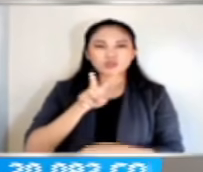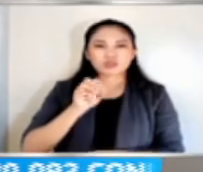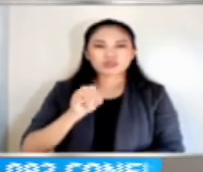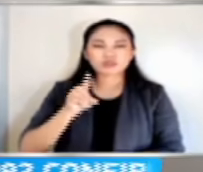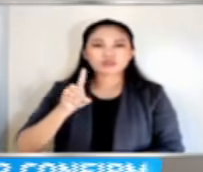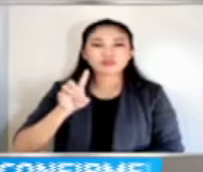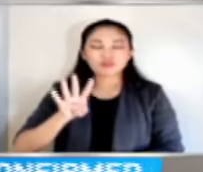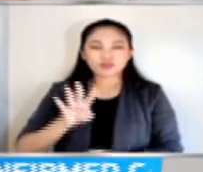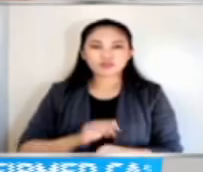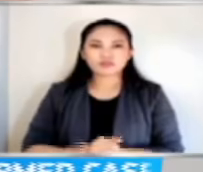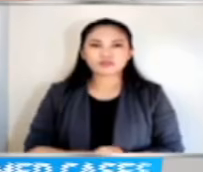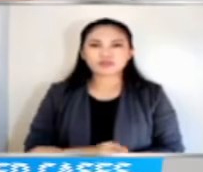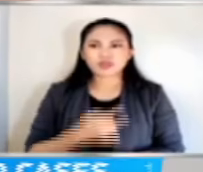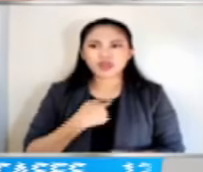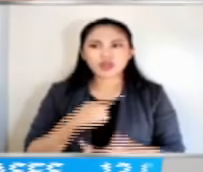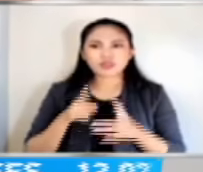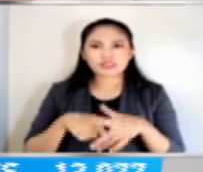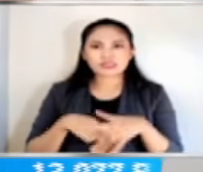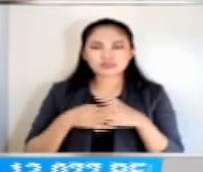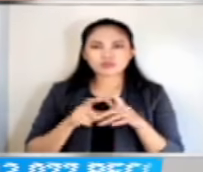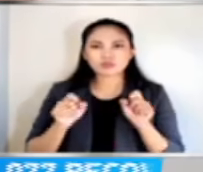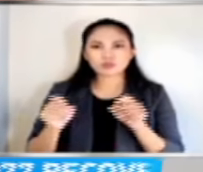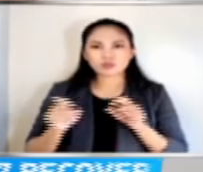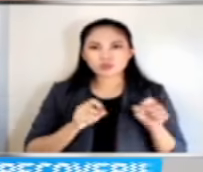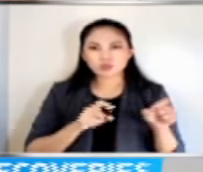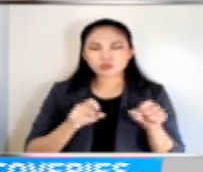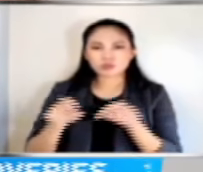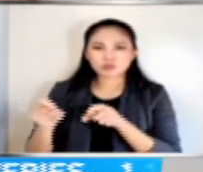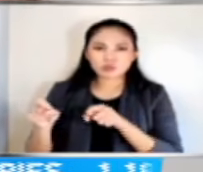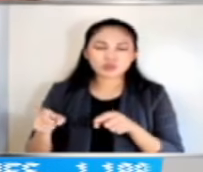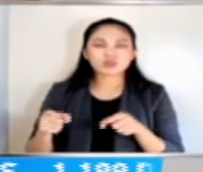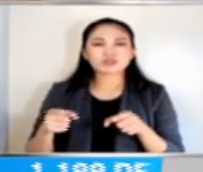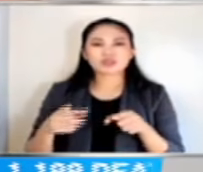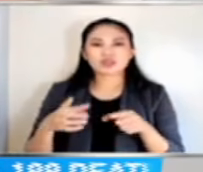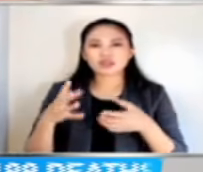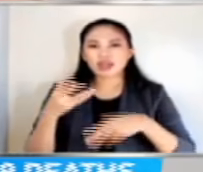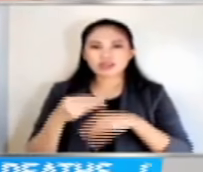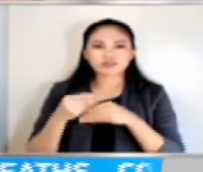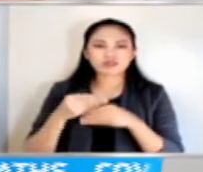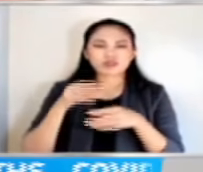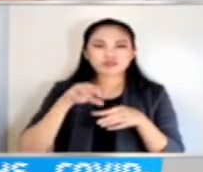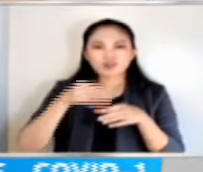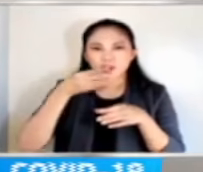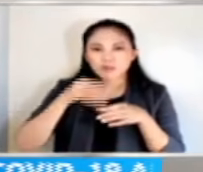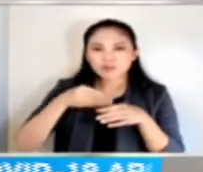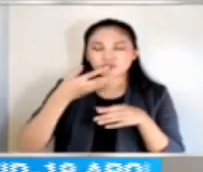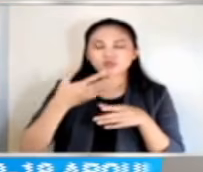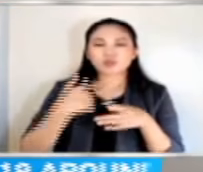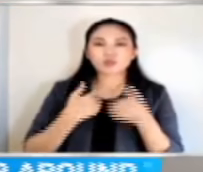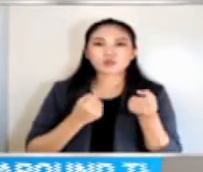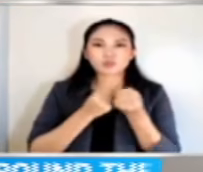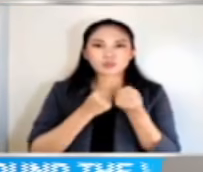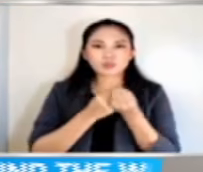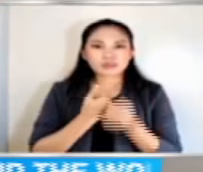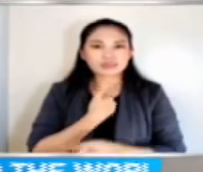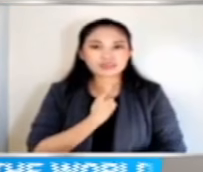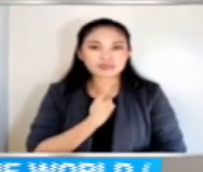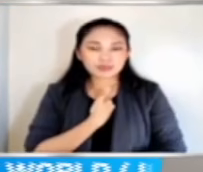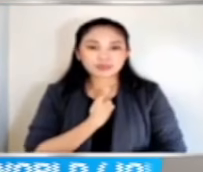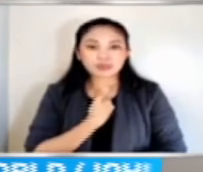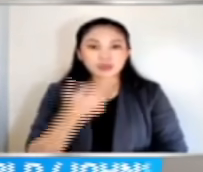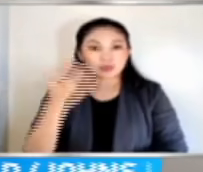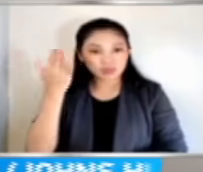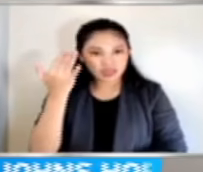sa patinda-tinda ng money hanggang sa nadagdagan na ng chicharon para masuportahan ko yung sarili ko dahil nga sakong ko lang